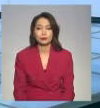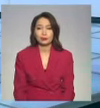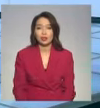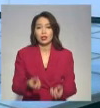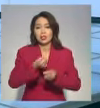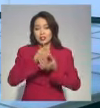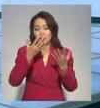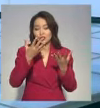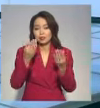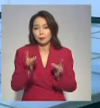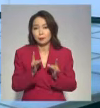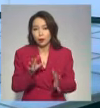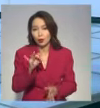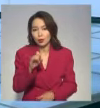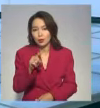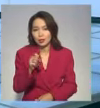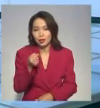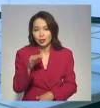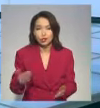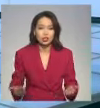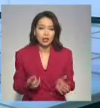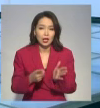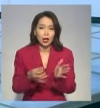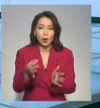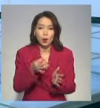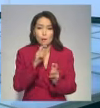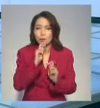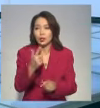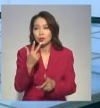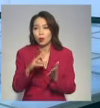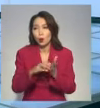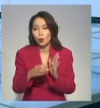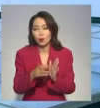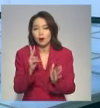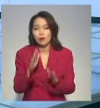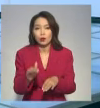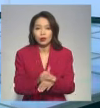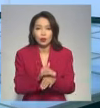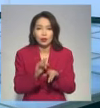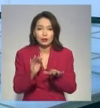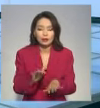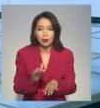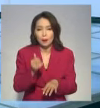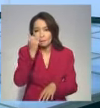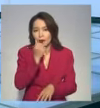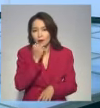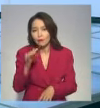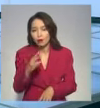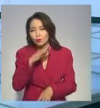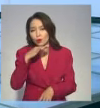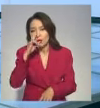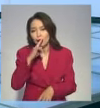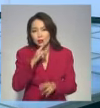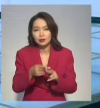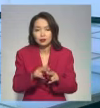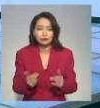Священный праздник Ураза-Айт жительнице Карагандинской области подарили трехкомнатную квартиру. Доброе дело совершил благотворительный фонд и многие казахстанцы, которые